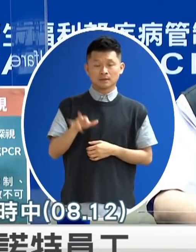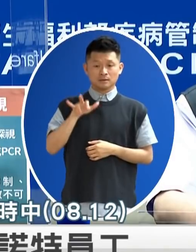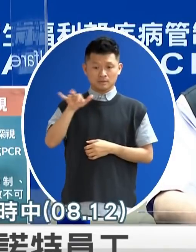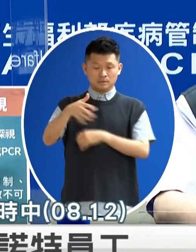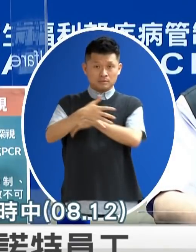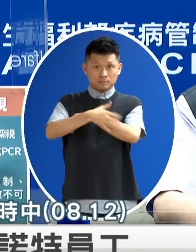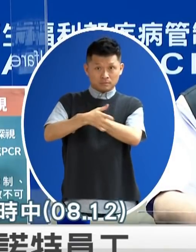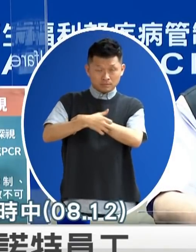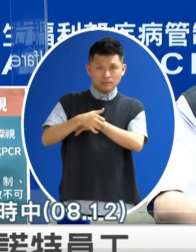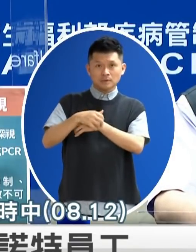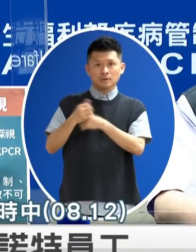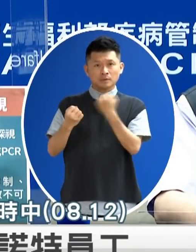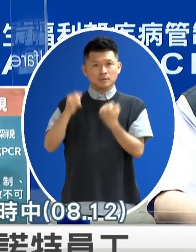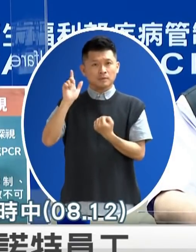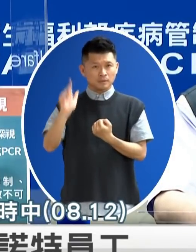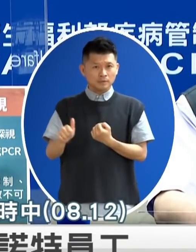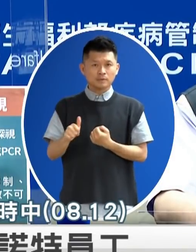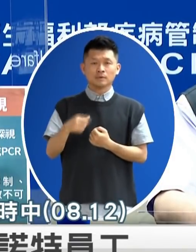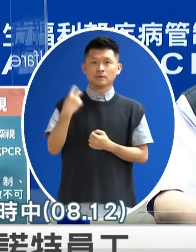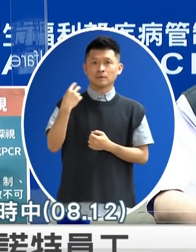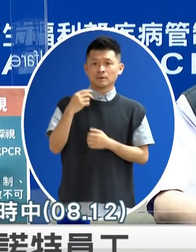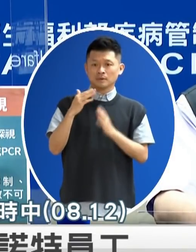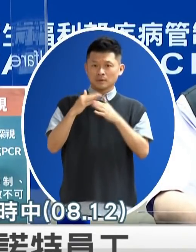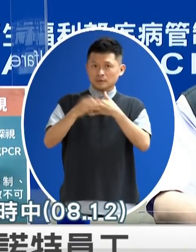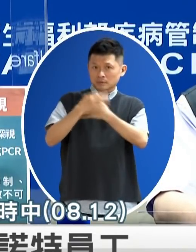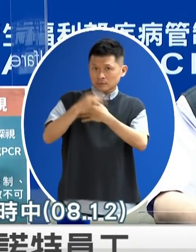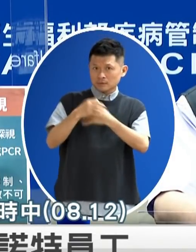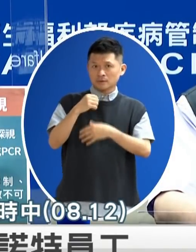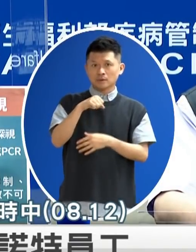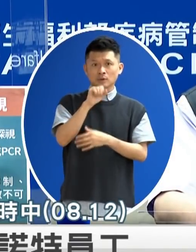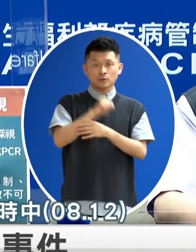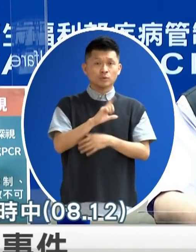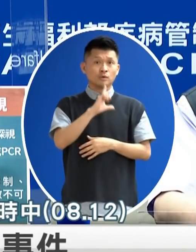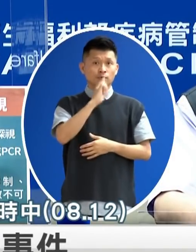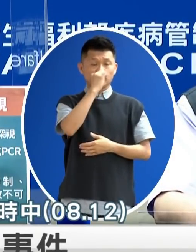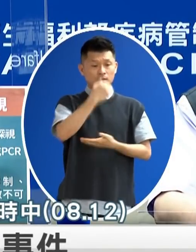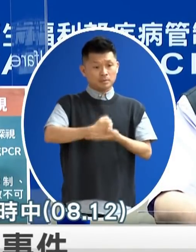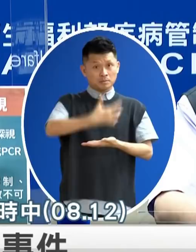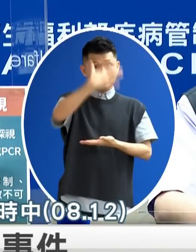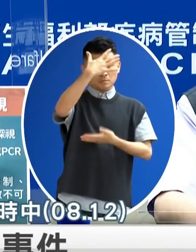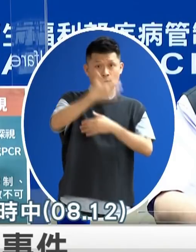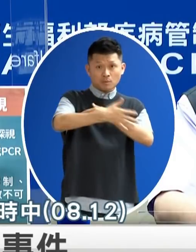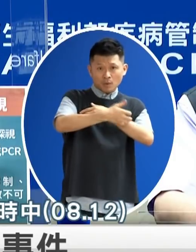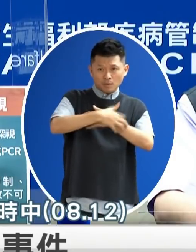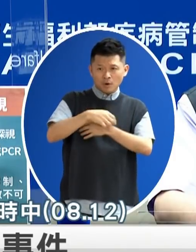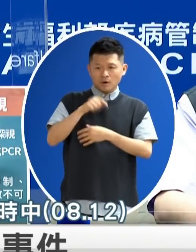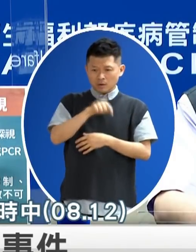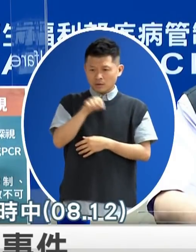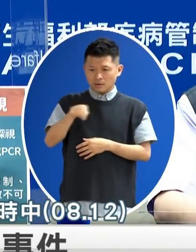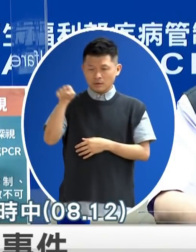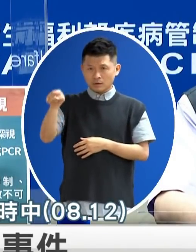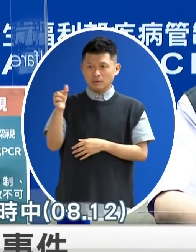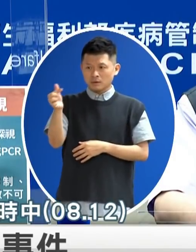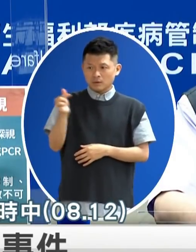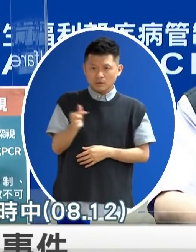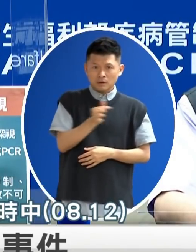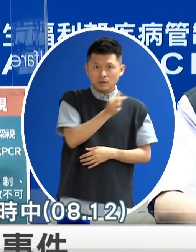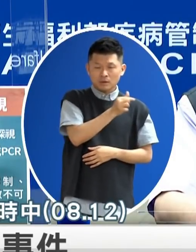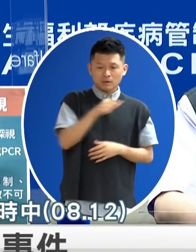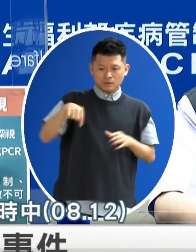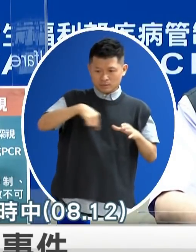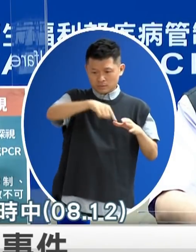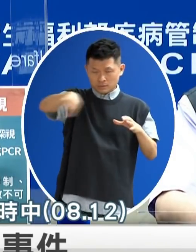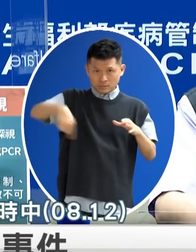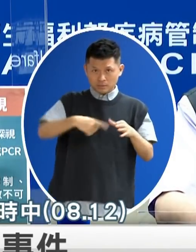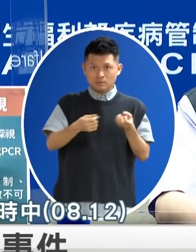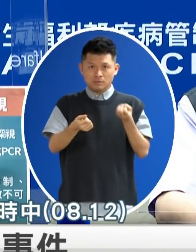跟家人，还有诺富特里面的一个员工。所以不算，它是在里面一个事件，好